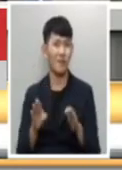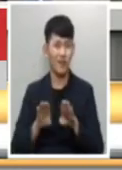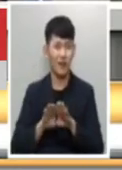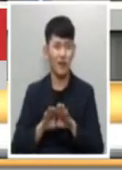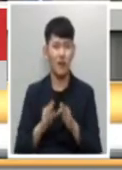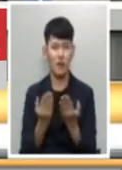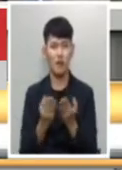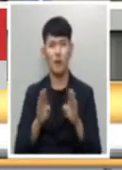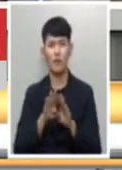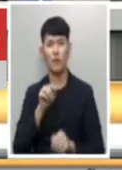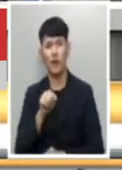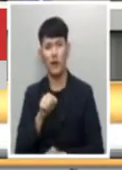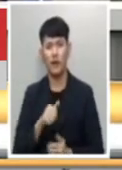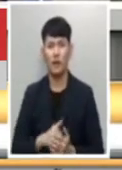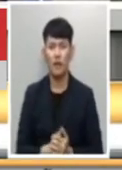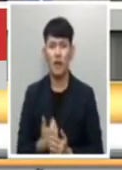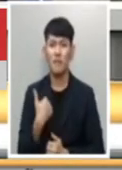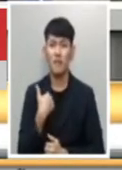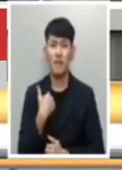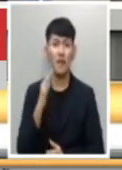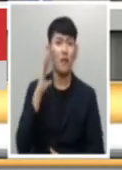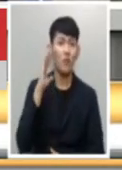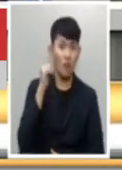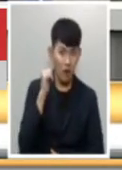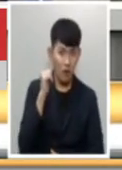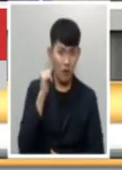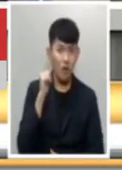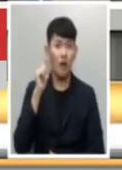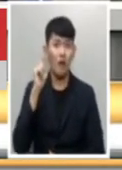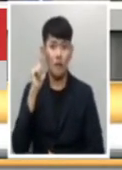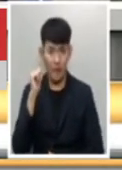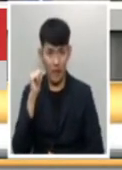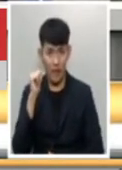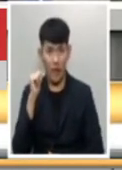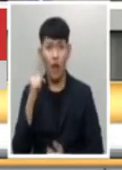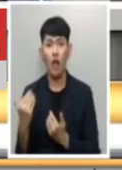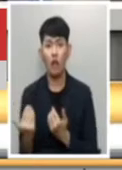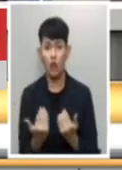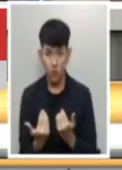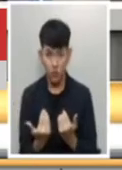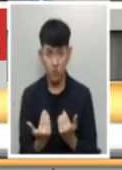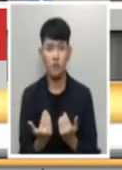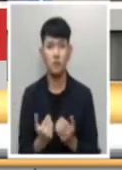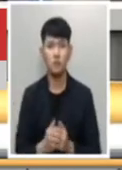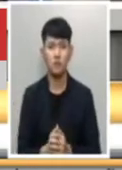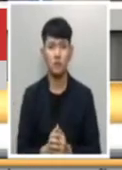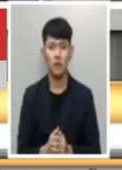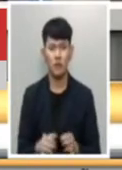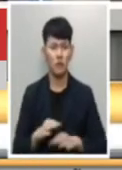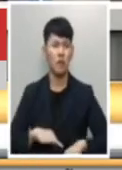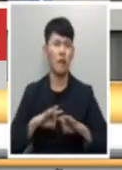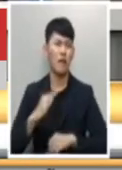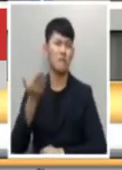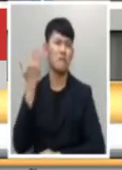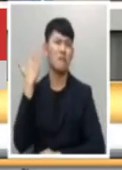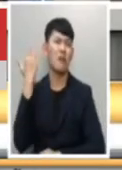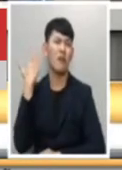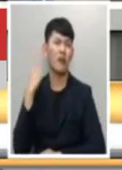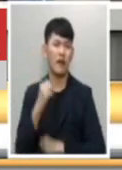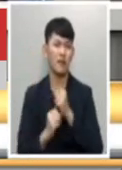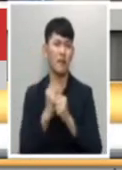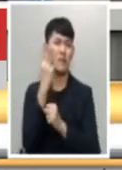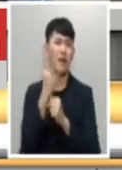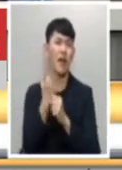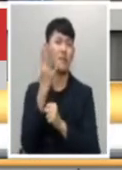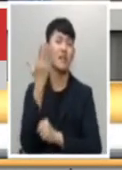วนะครับก็มีพ่อมีแม่แล้วก็มีลูกในอดีตที่ผ่านมานะครับ 4-5 ปีที่ผ่านม